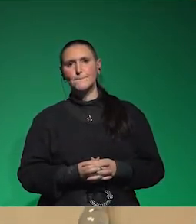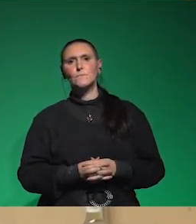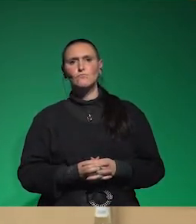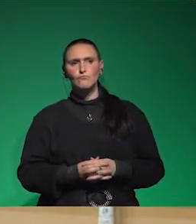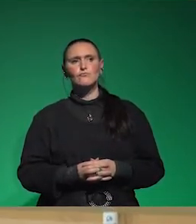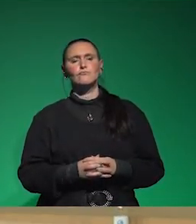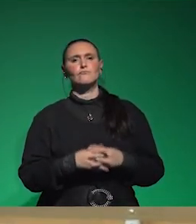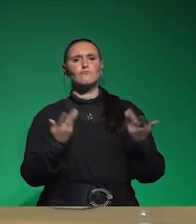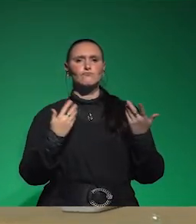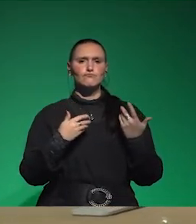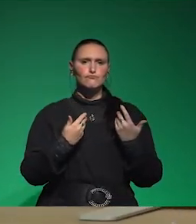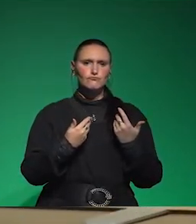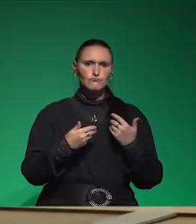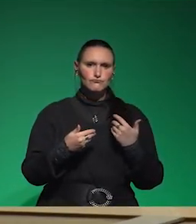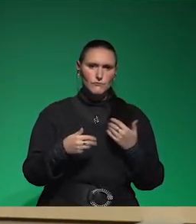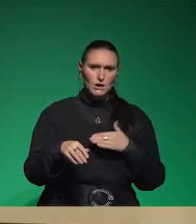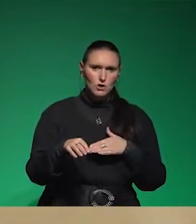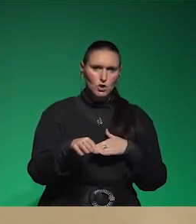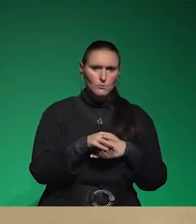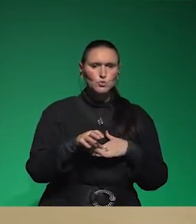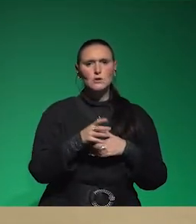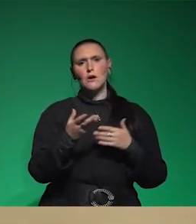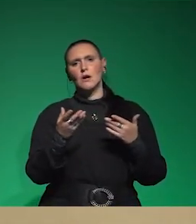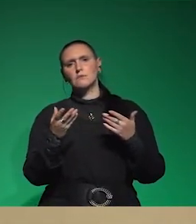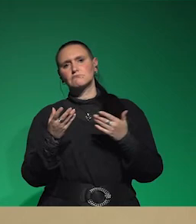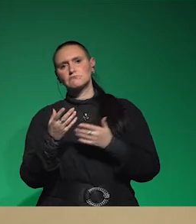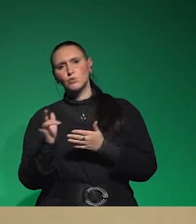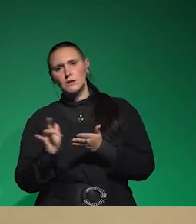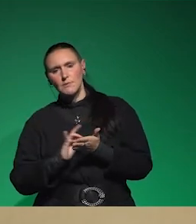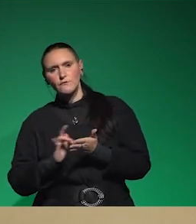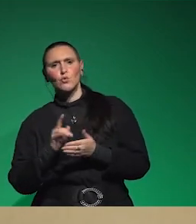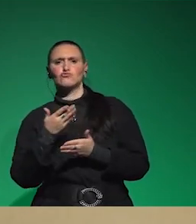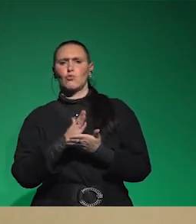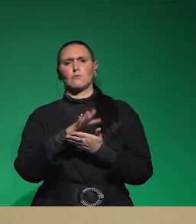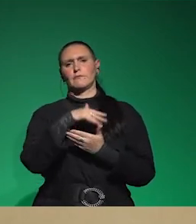Apps auf Computern und auf den Smartphones, um hier nicht